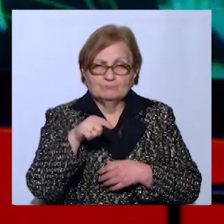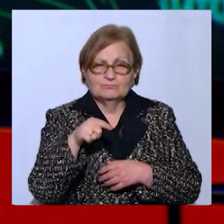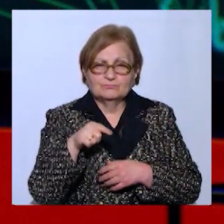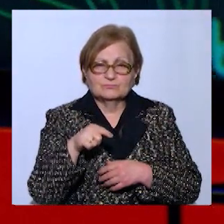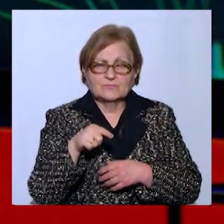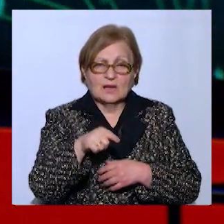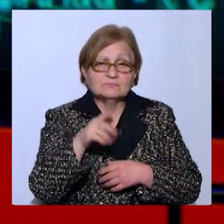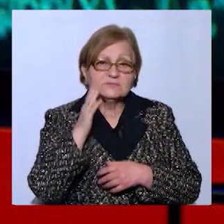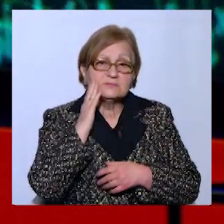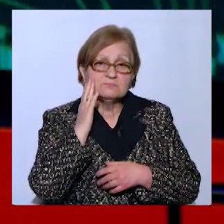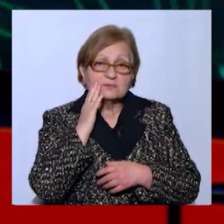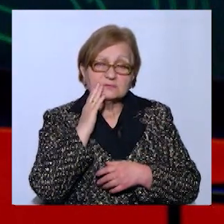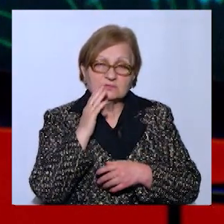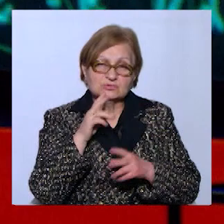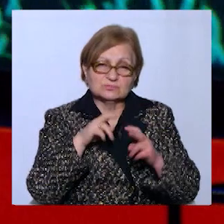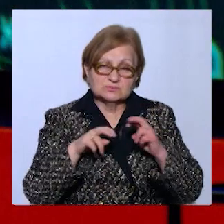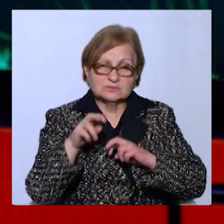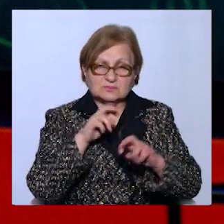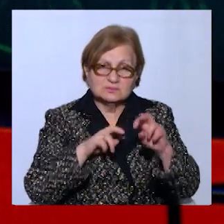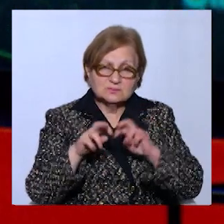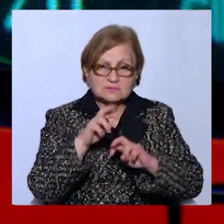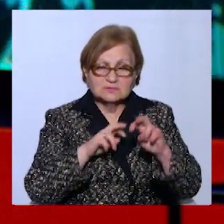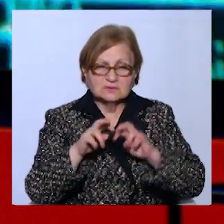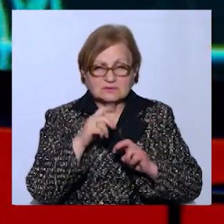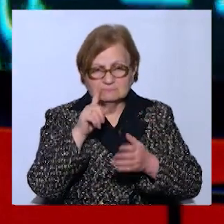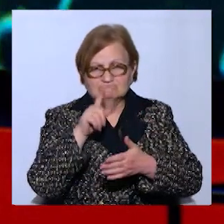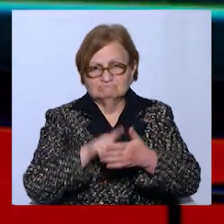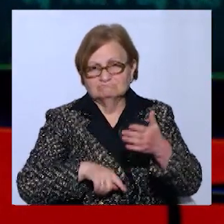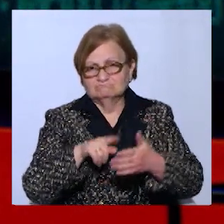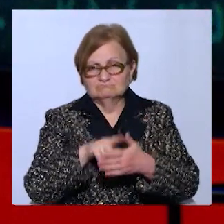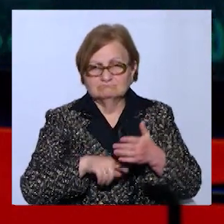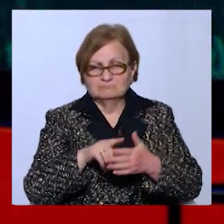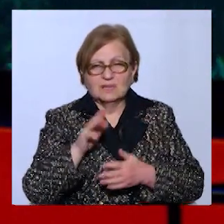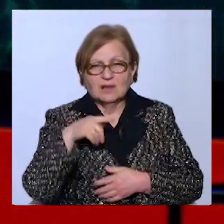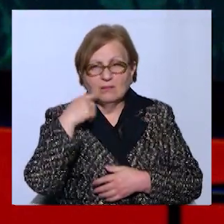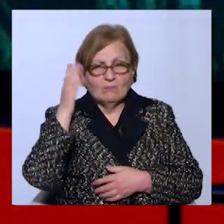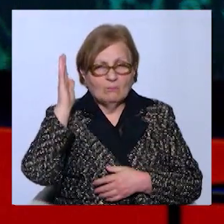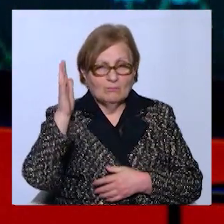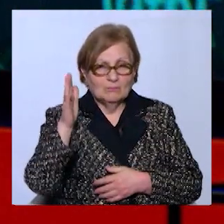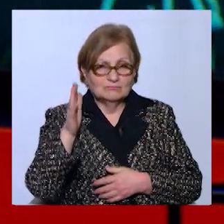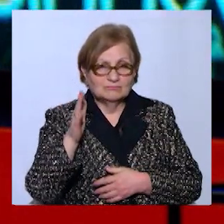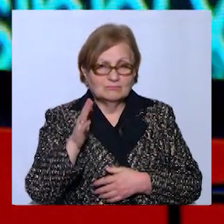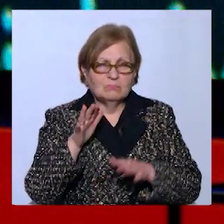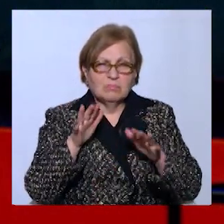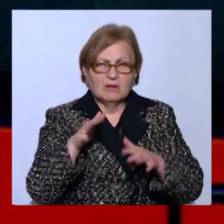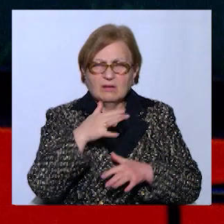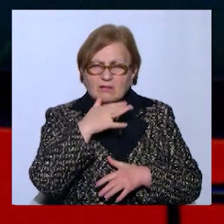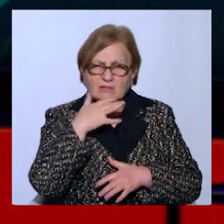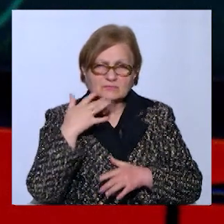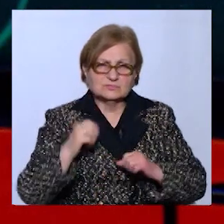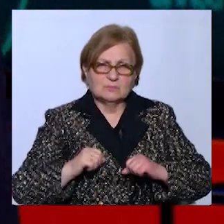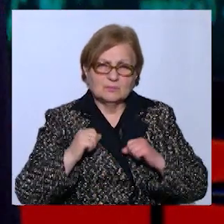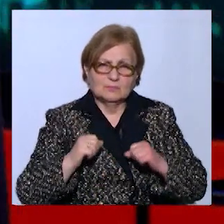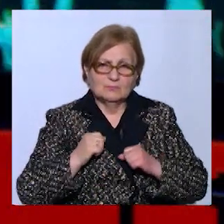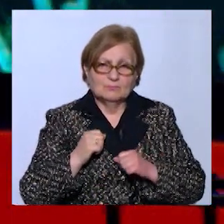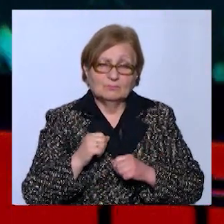ამის სიმართლეში, ამის ჭეშმარიტებაში წმუნდებით კიდევ და შემდეგში ჩვენ ძალიან ბევრი გვაქვს სამეცადინო თქვენ ყოველ შემთხვევაში,